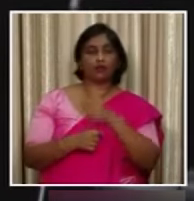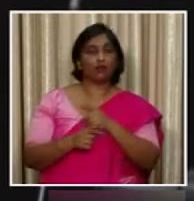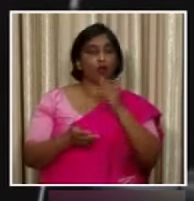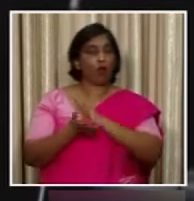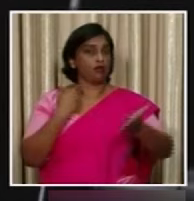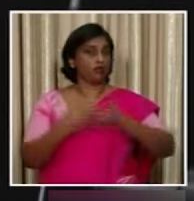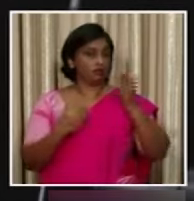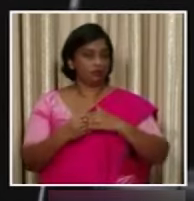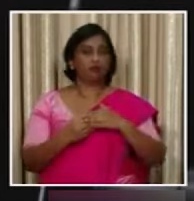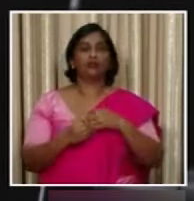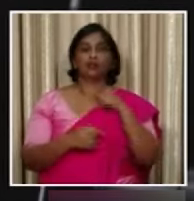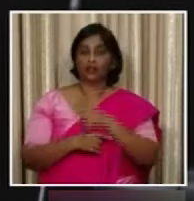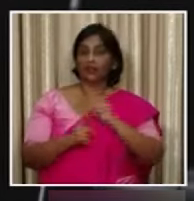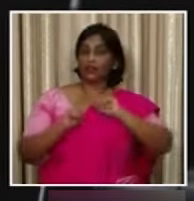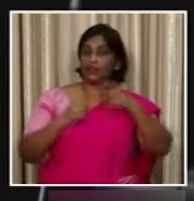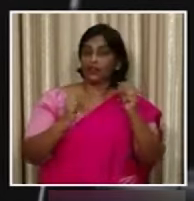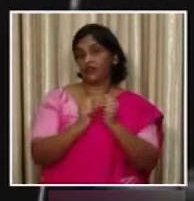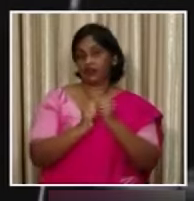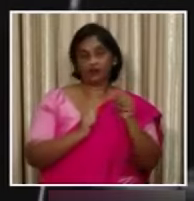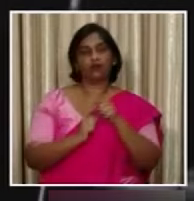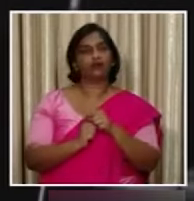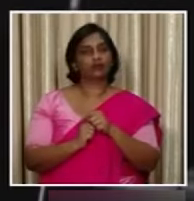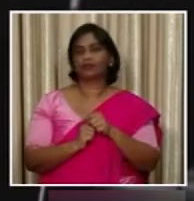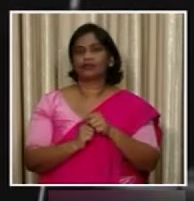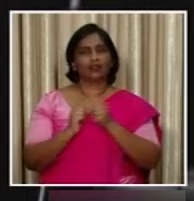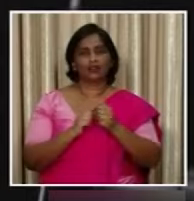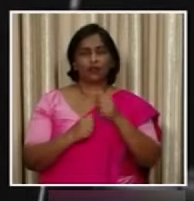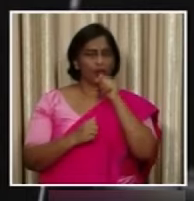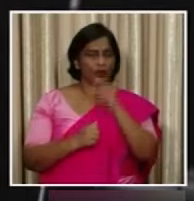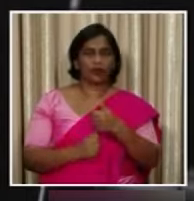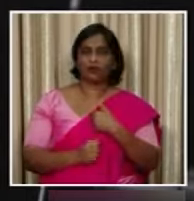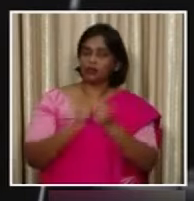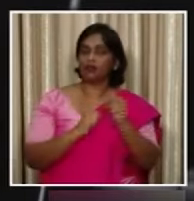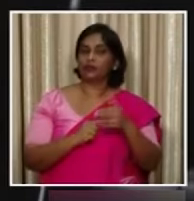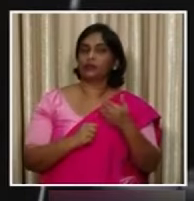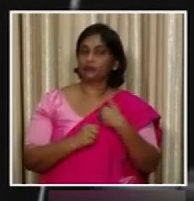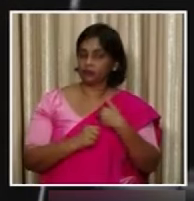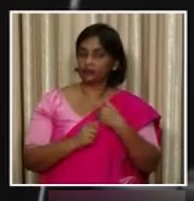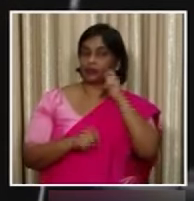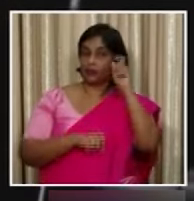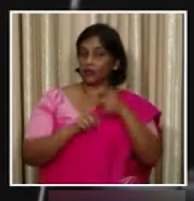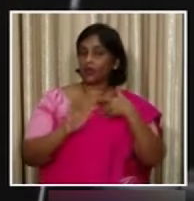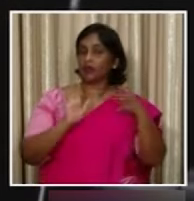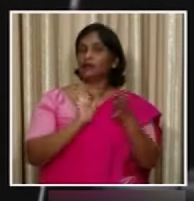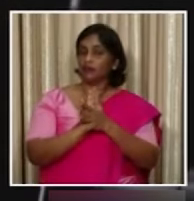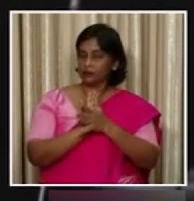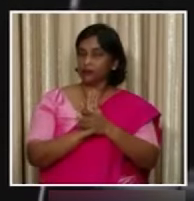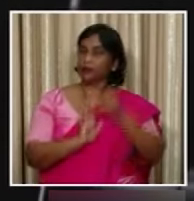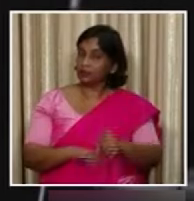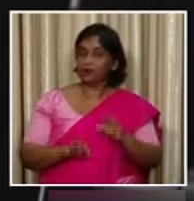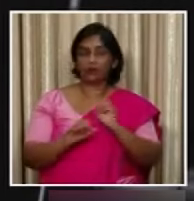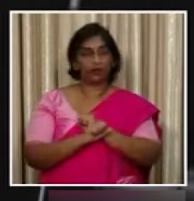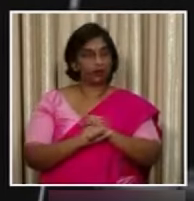හෝටල් හදන්න යනවා, මේවා වෙන වෙන දේවල් කරන්න යනවා. එහෙම කරන්න කිසිම අවශ්‍යතාවයක් නැහැ. ජනතාවත් එක්ක එකඟතාවයකින්